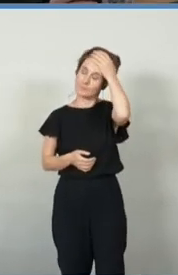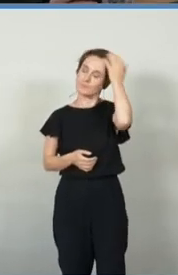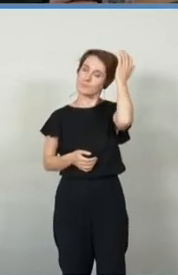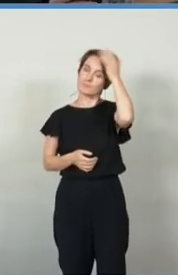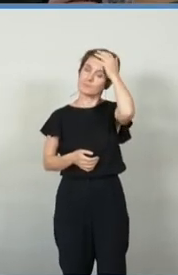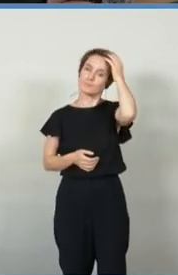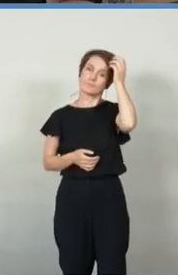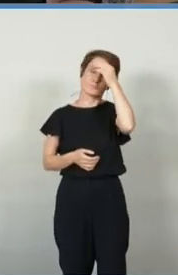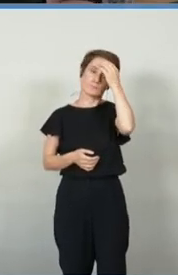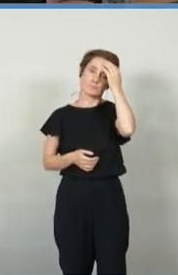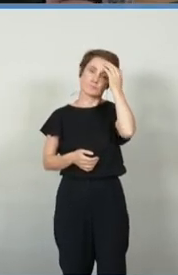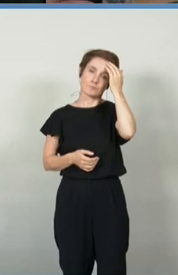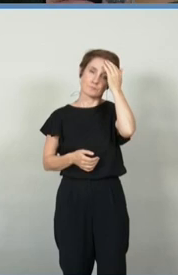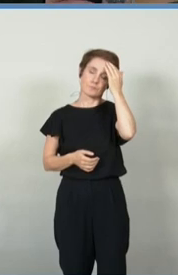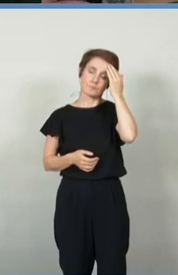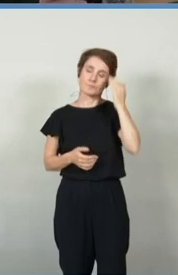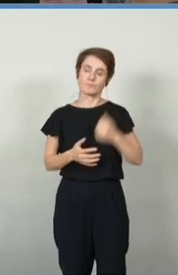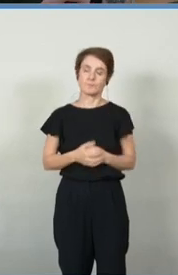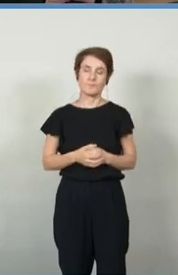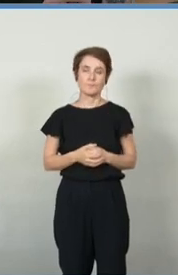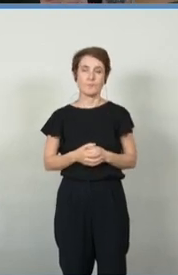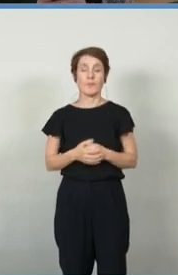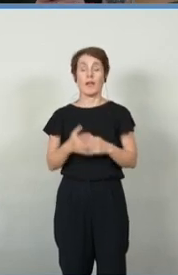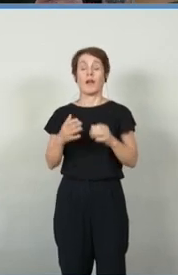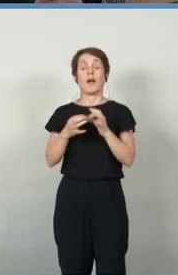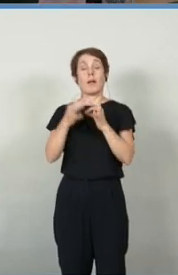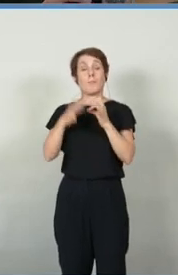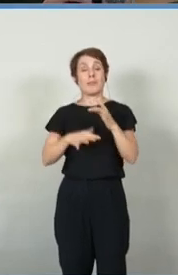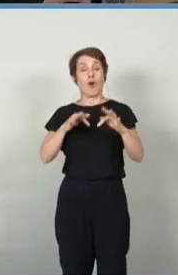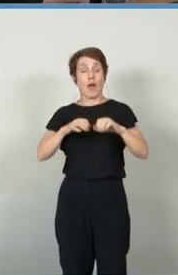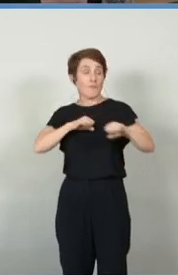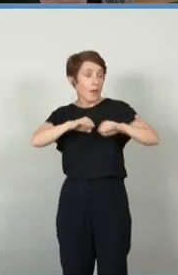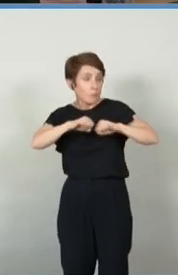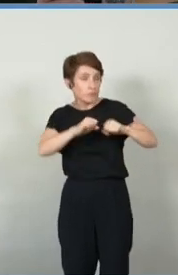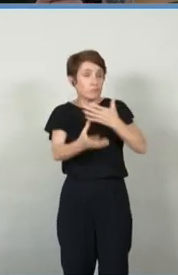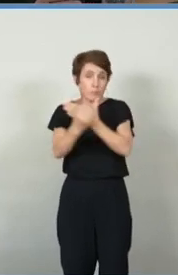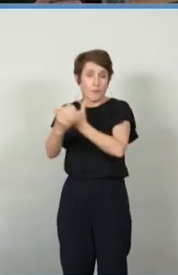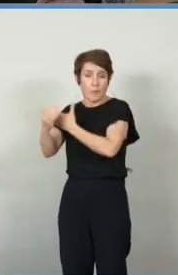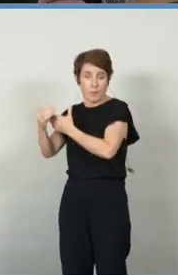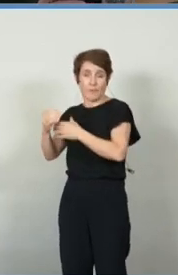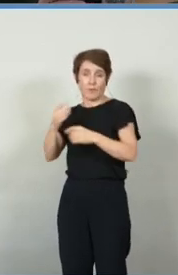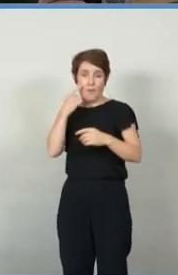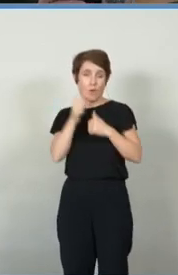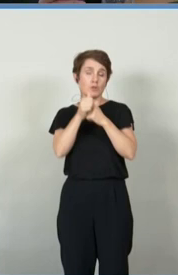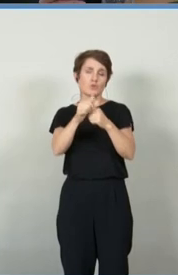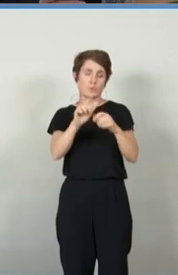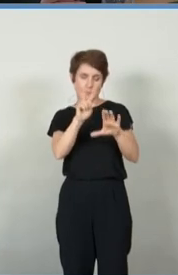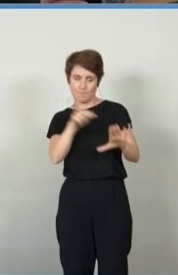les éléments relatifs au bilan de la mobilisation autour du capital verte autour de quatre points